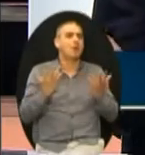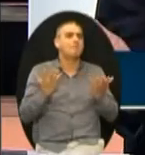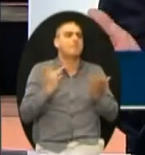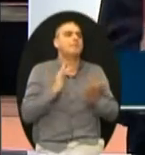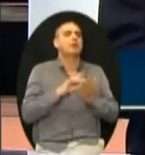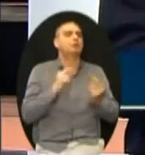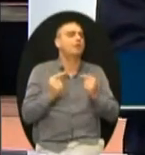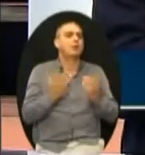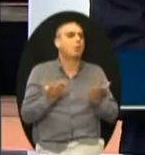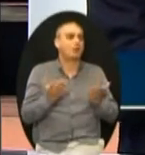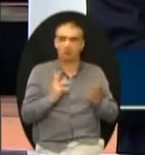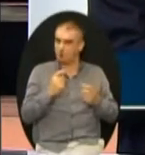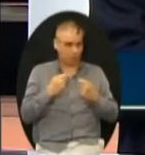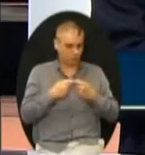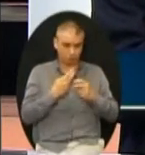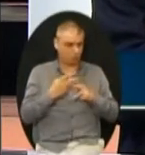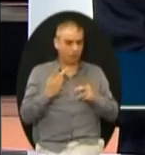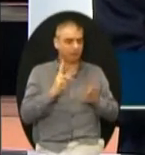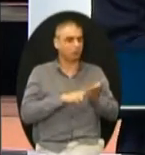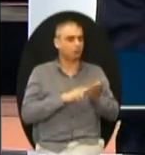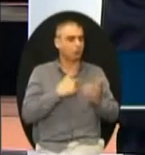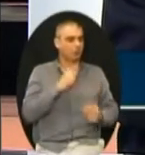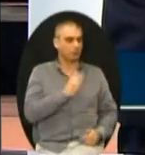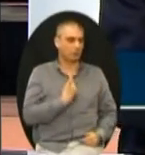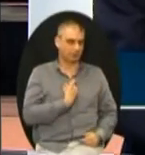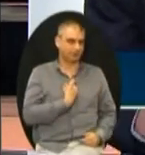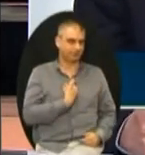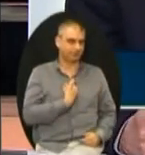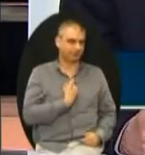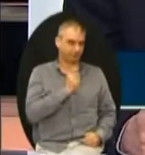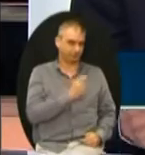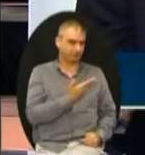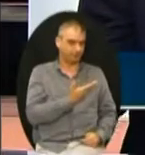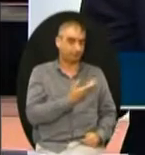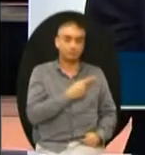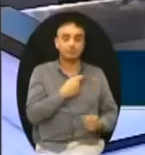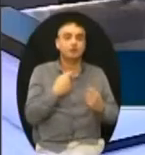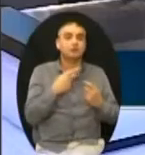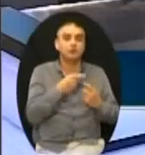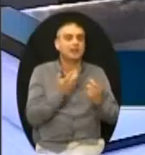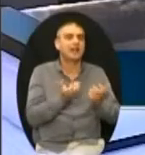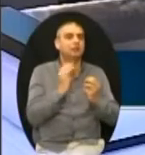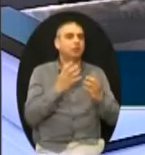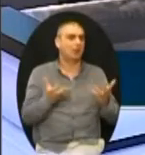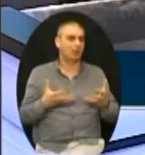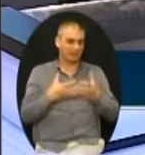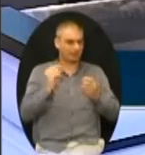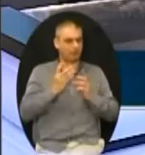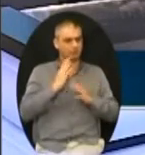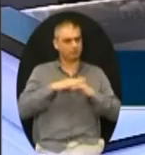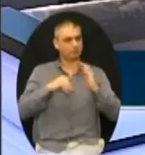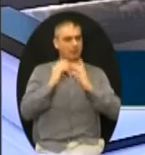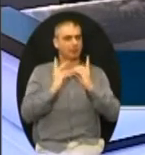מקומו של הוויכוח? הוויכוח הוא לא קשור רק לזכויות הפרט. כמובן שהוא קשור לזכויות הפרט. הוויכוח הוא כלי של החברה כדי לגבש